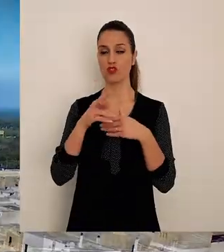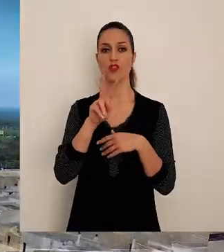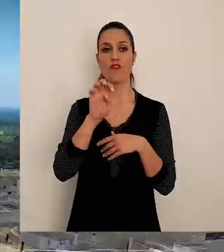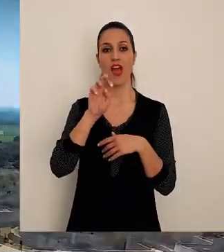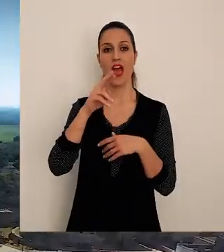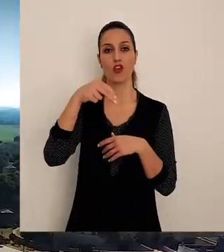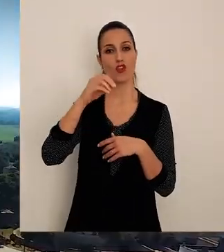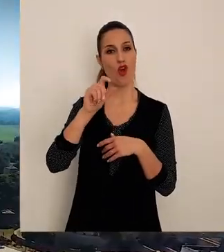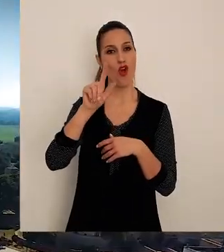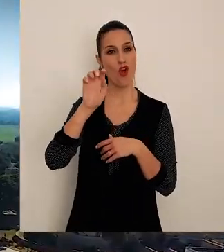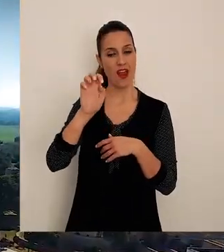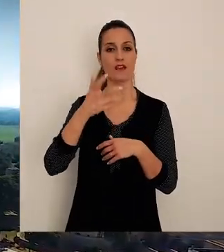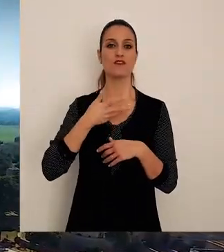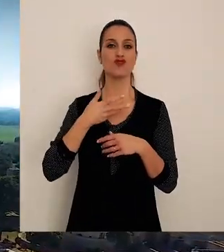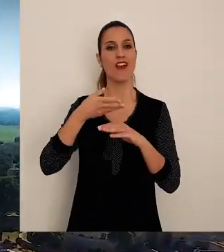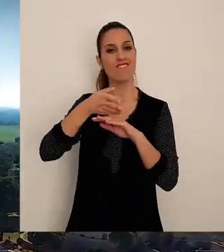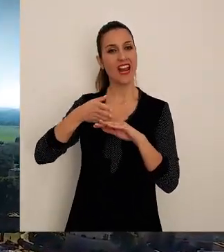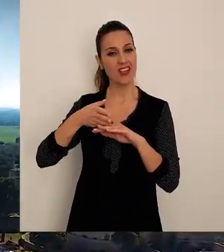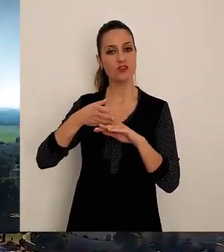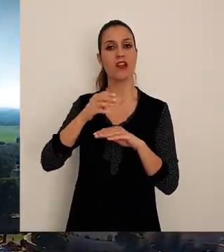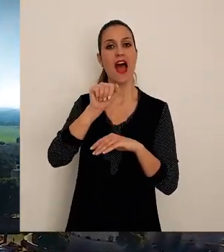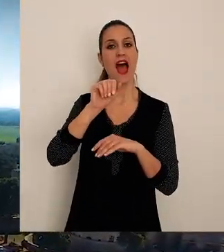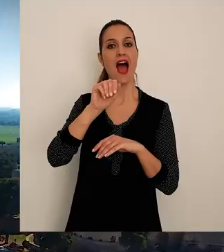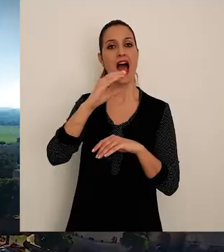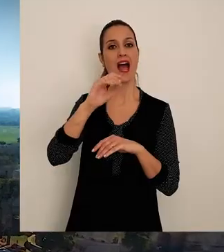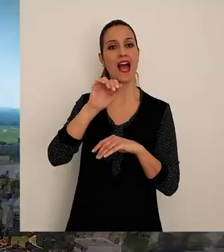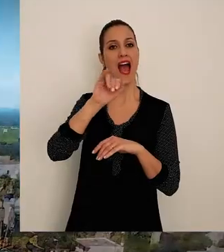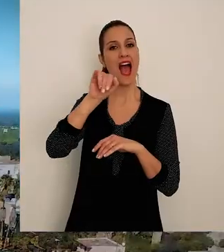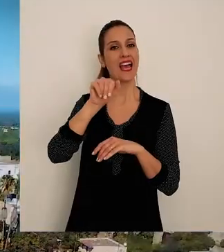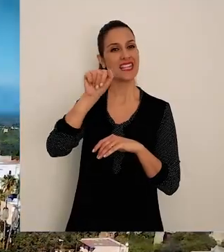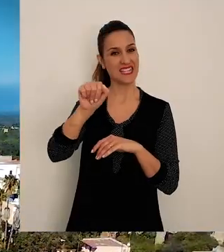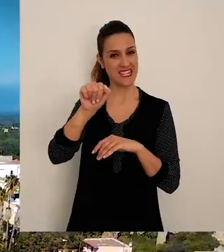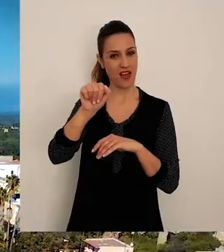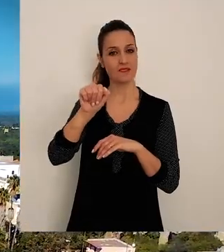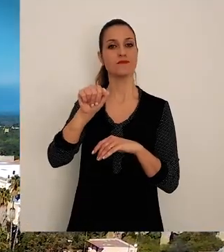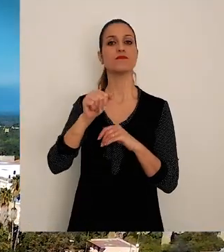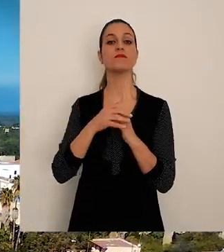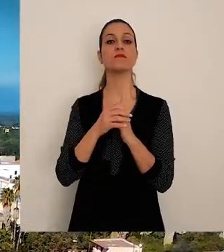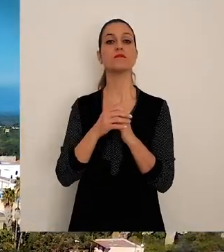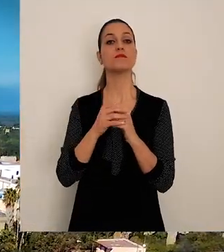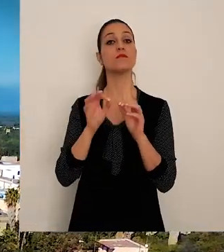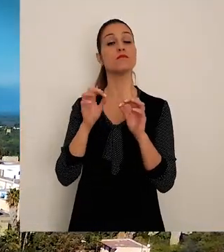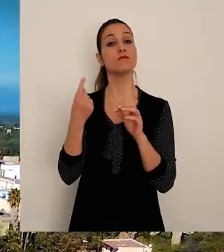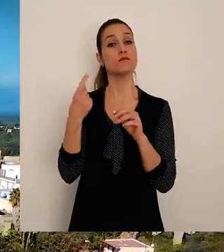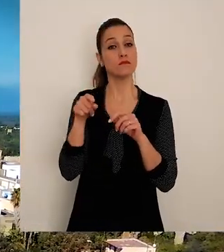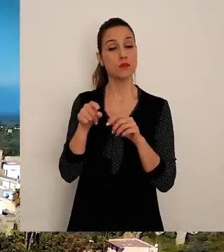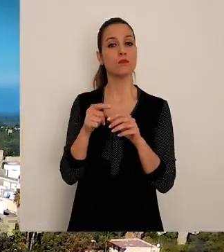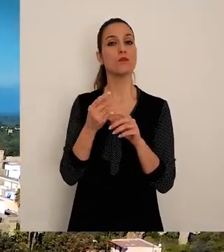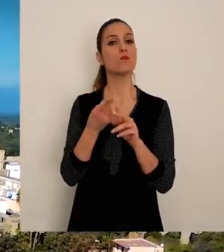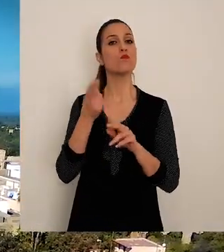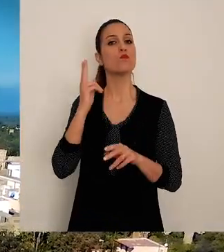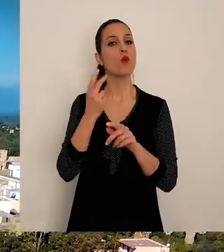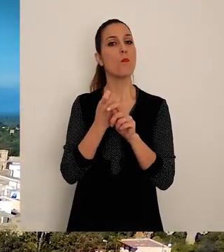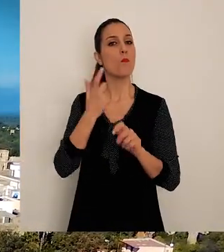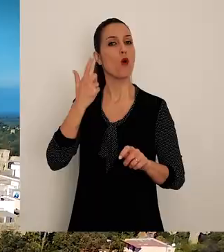pochi chilometri da Vernole, vi è la frazione di Acaia, l'antico borgo fortificato di Seggine. Esso rappresenta la